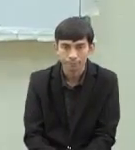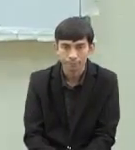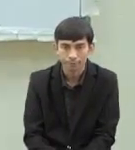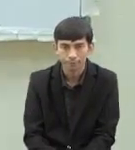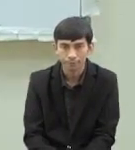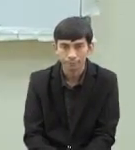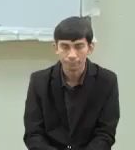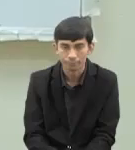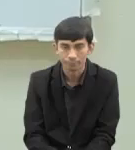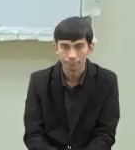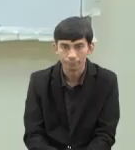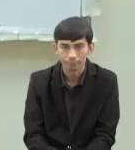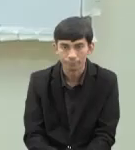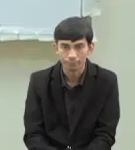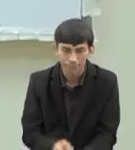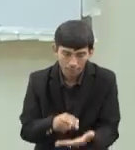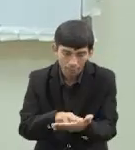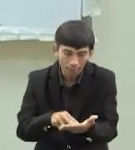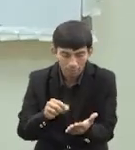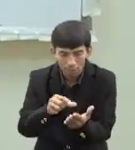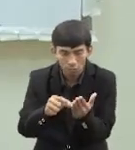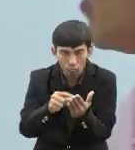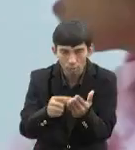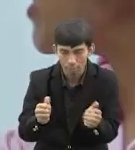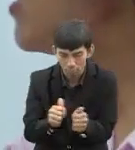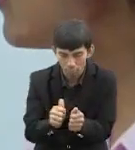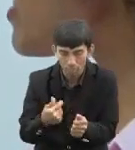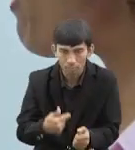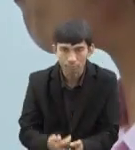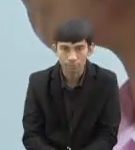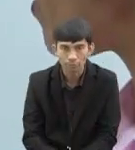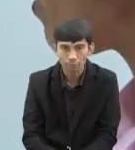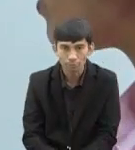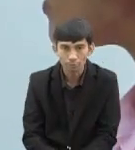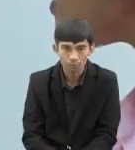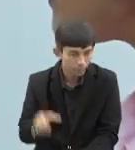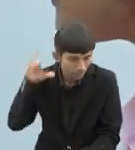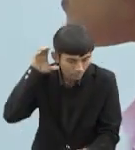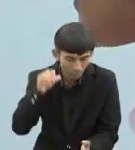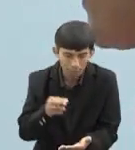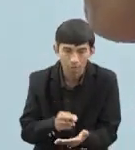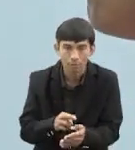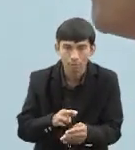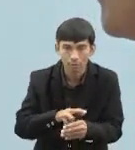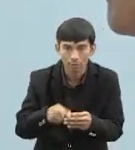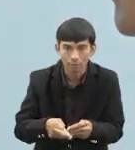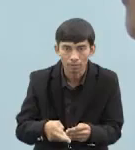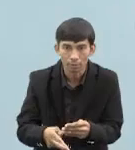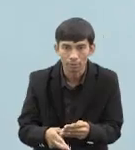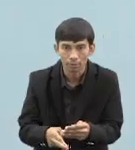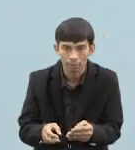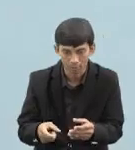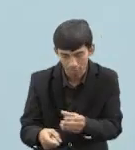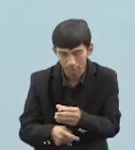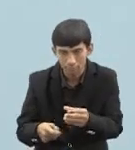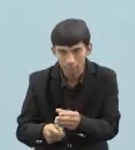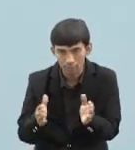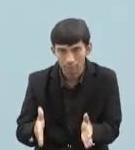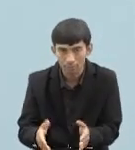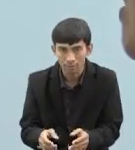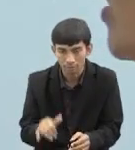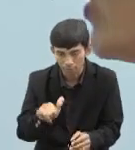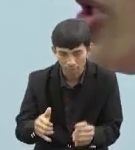à con cốn xong ăn chân đón chương cho mình nè kêu nè con á ca đạp phó cạ sĩ cam nơ cam bùi